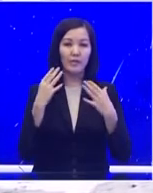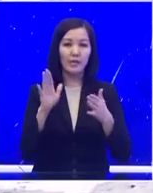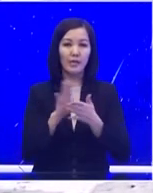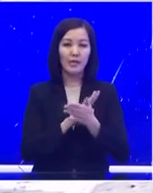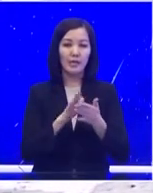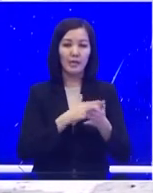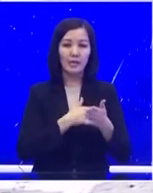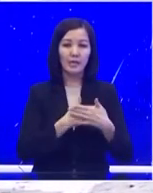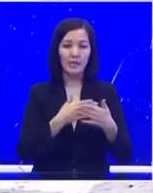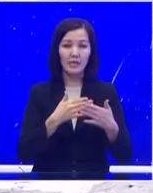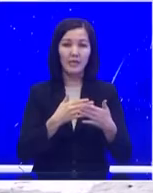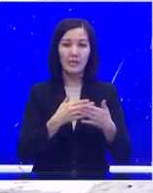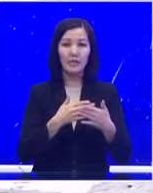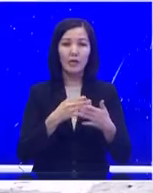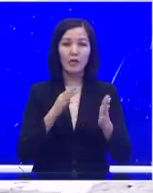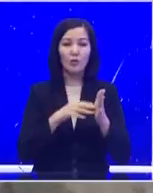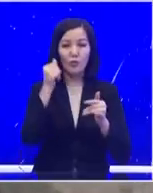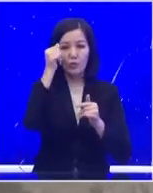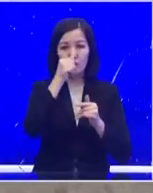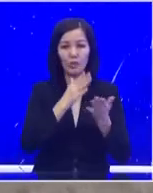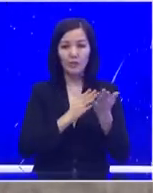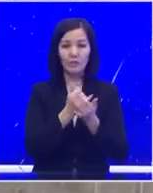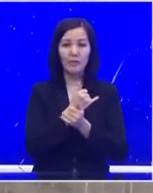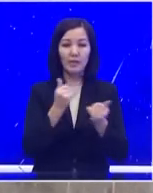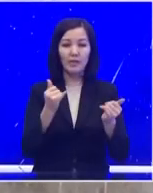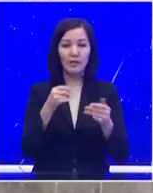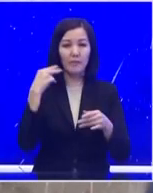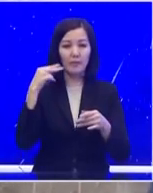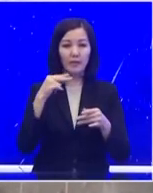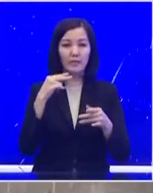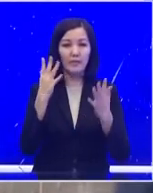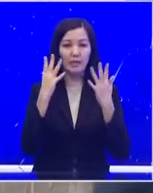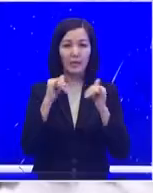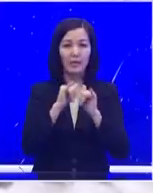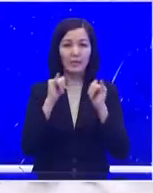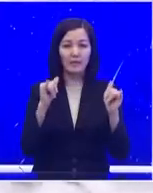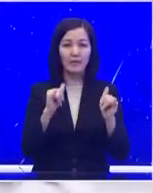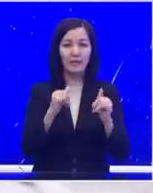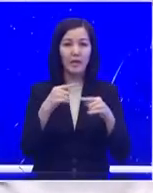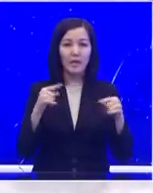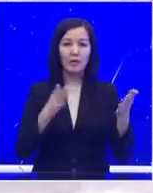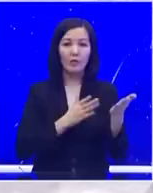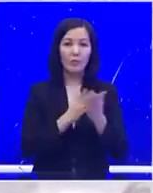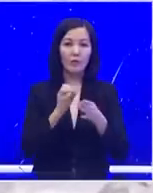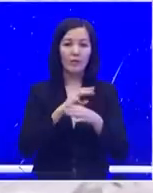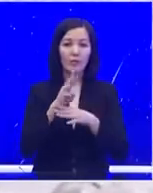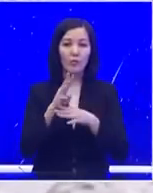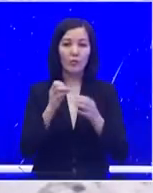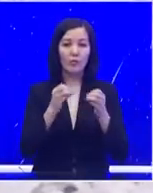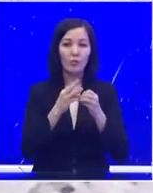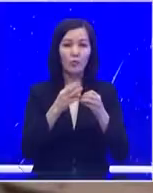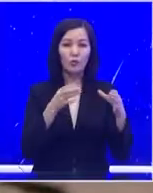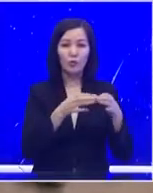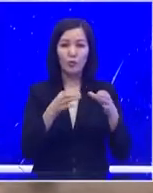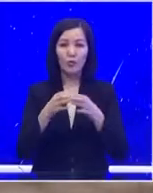9 жылдан бері жұмыс атқарып келеді. Биыл президент бастамасына сай олардың саны 2 есе артқан. Түрлі бағытты қамтитын 13 волонтерлік клуб бар.